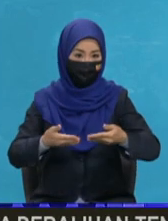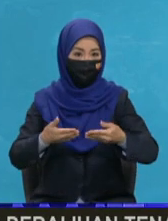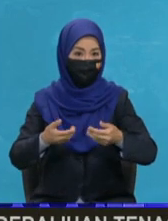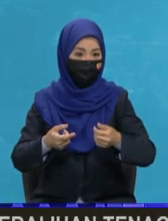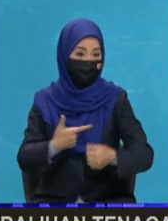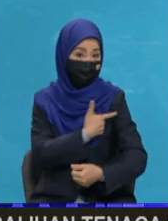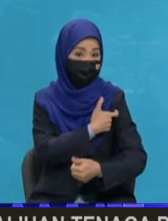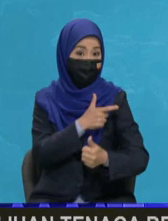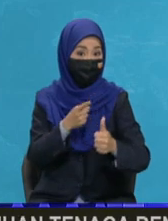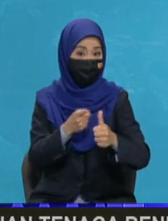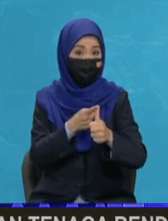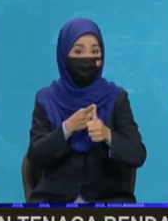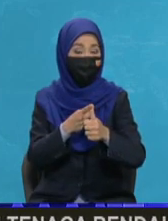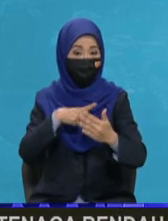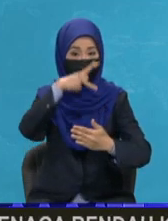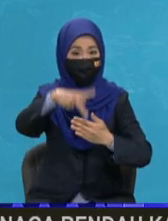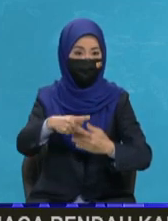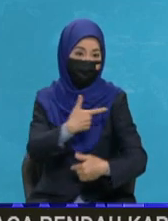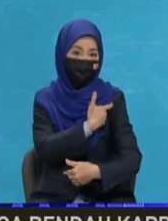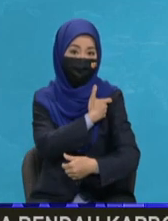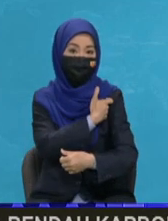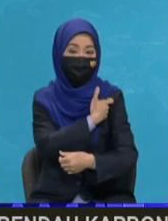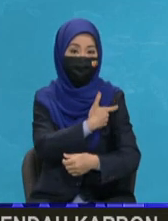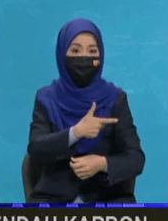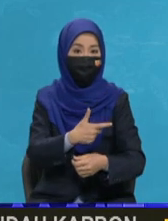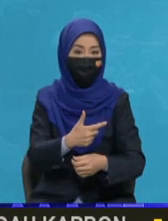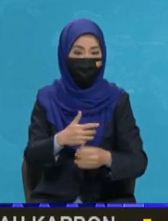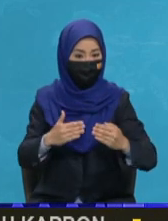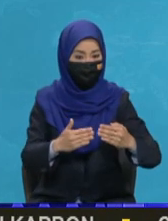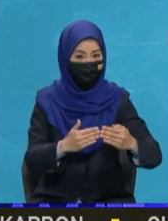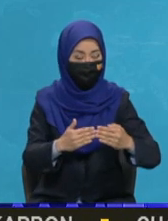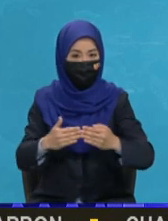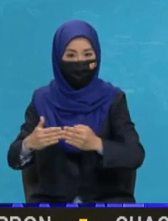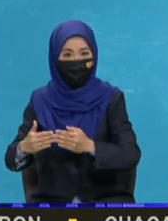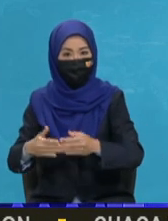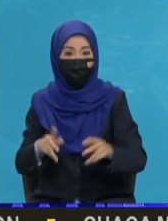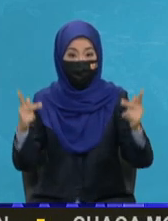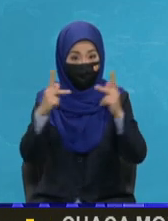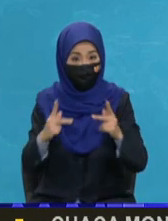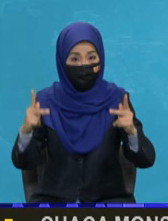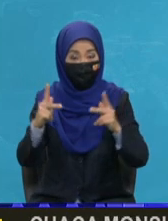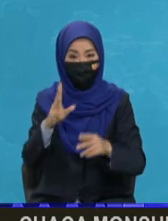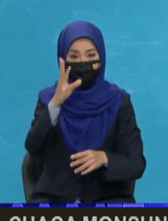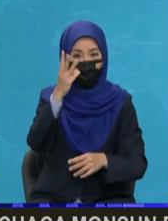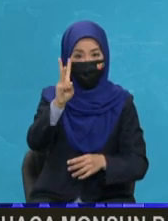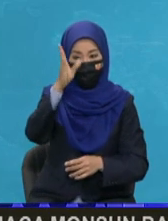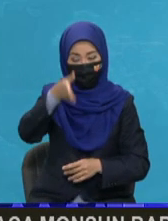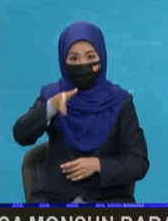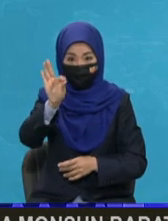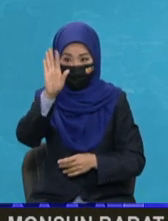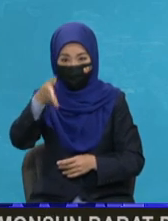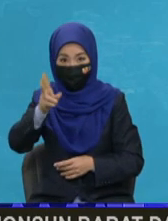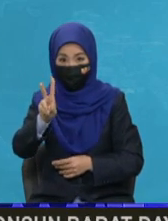dosis pertama bagi program vaksinasi Kevin intim kebangsaan akan diteruskan semula Pada hari Kamis 16 Sep